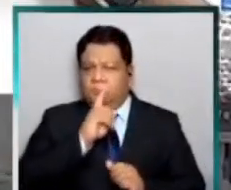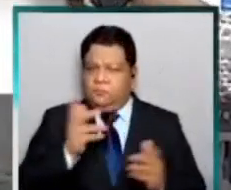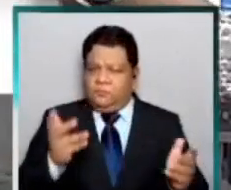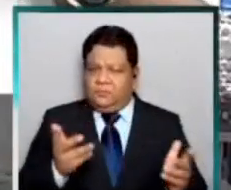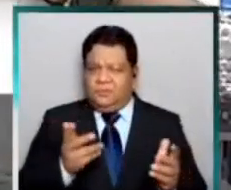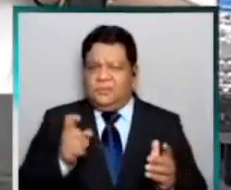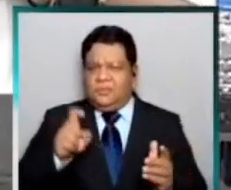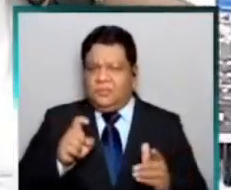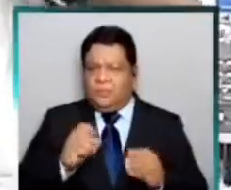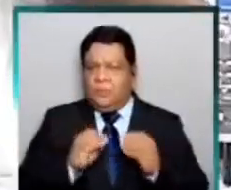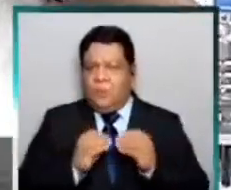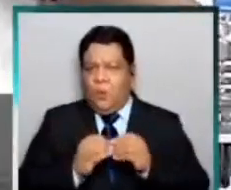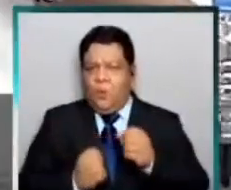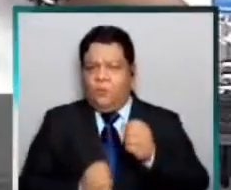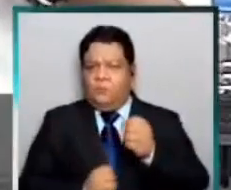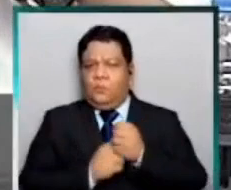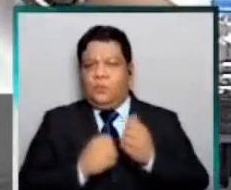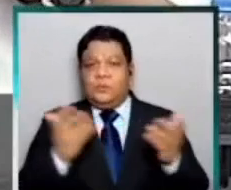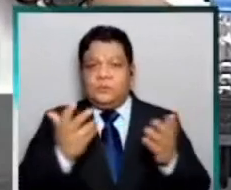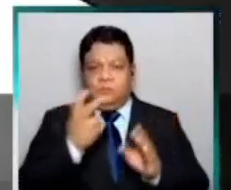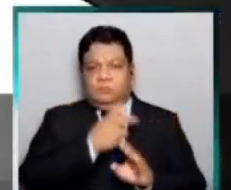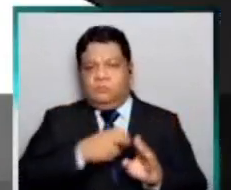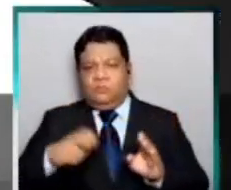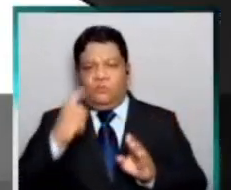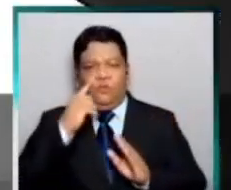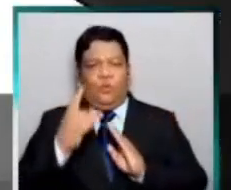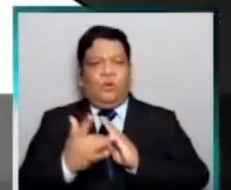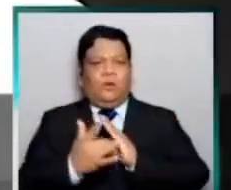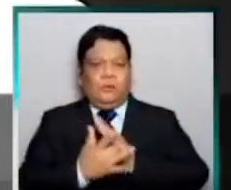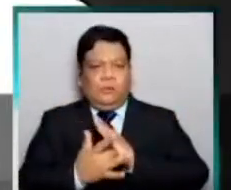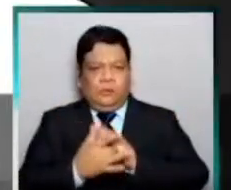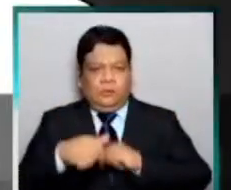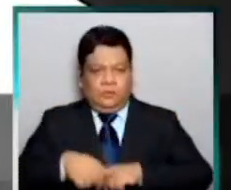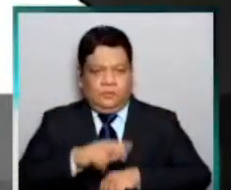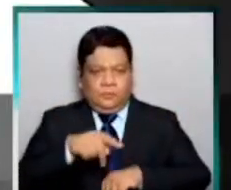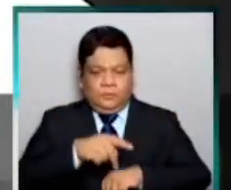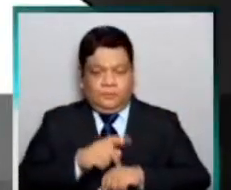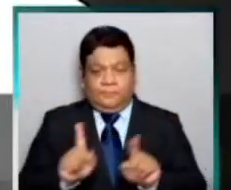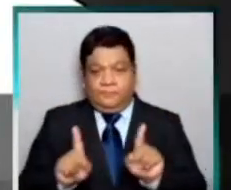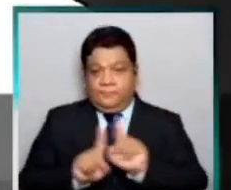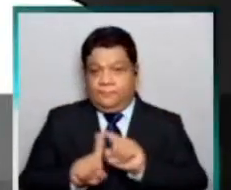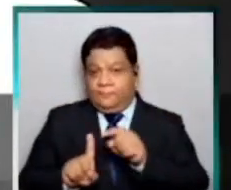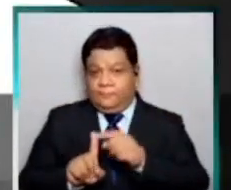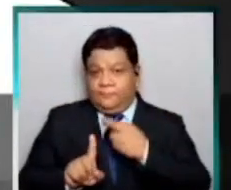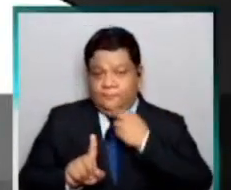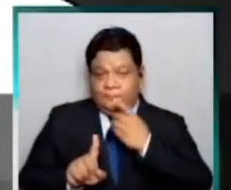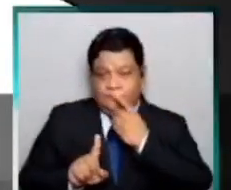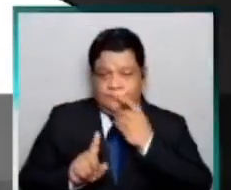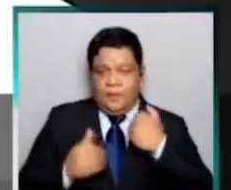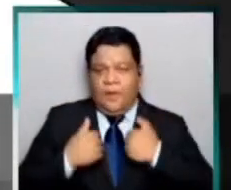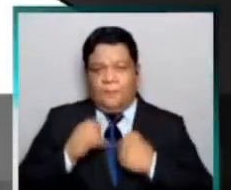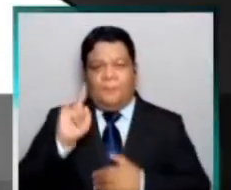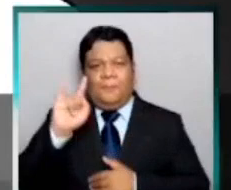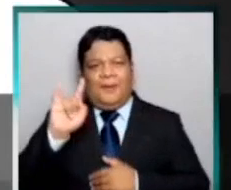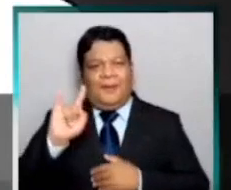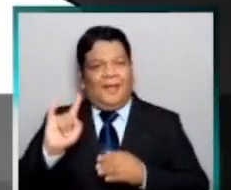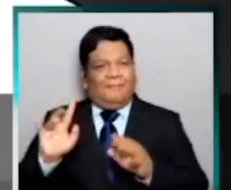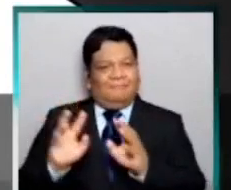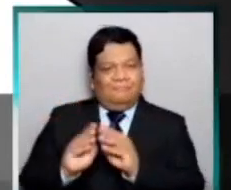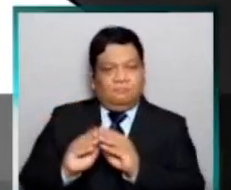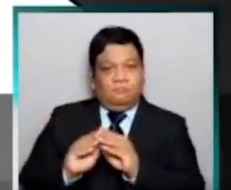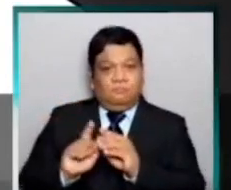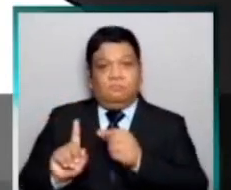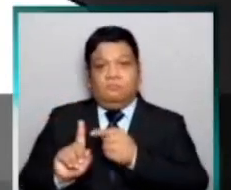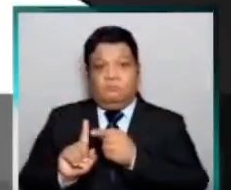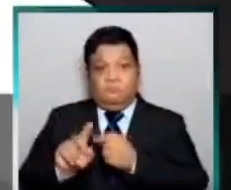Pilipinas. Ang kanyang katandem na si Rizalito David dumalo sa isang media forum. Muli niyang sinabi na hindi siya umaatras sa